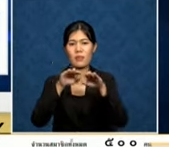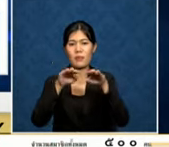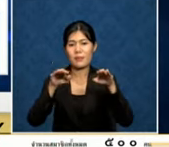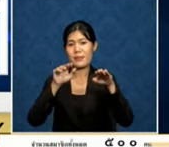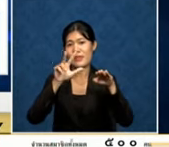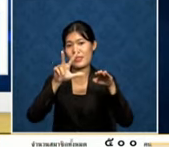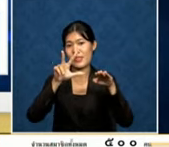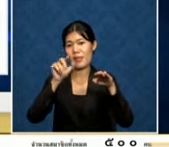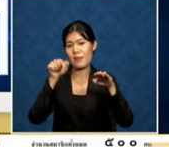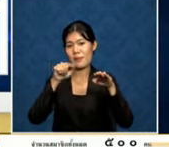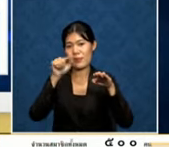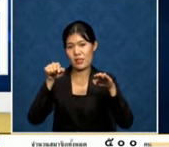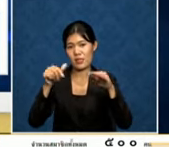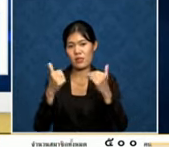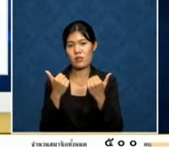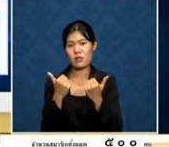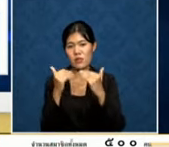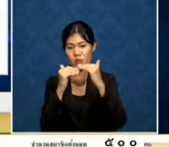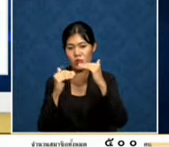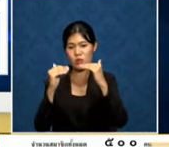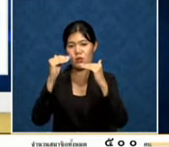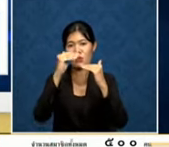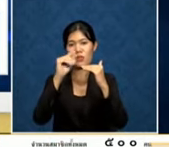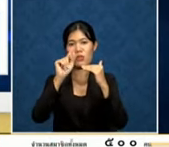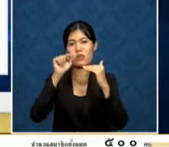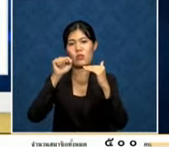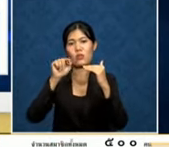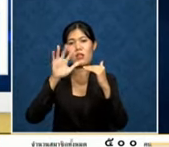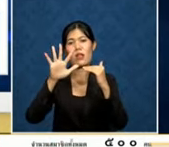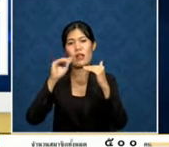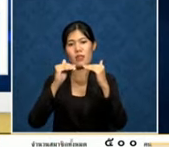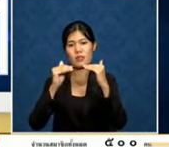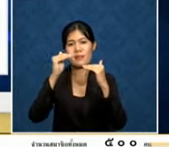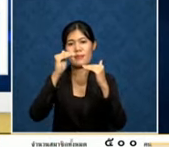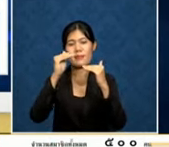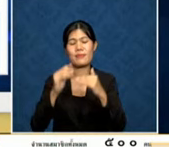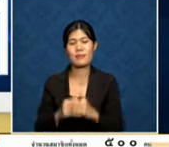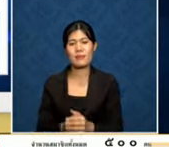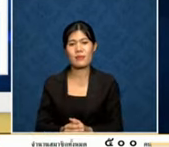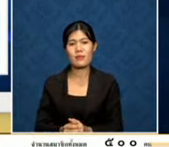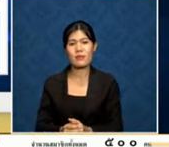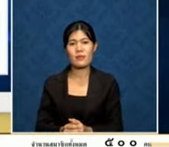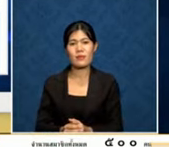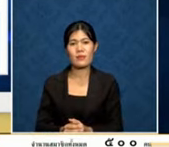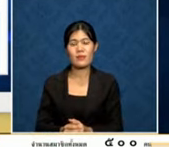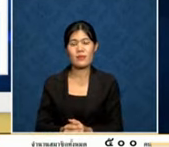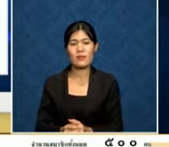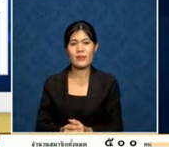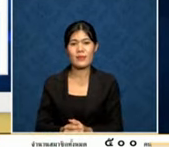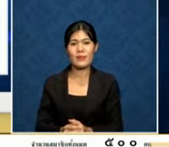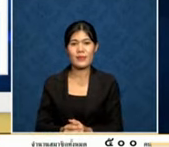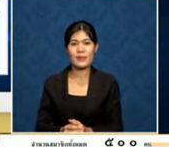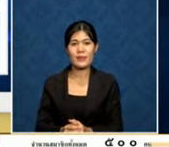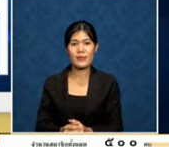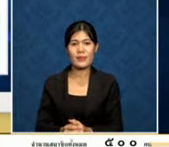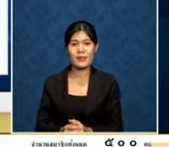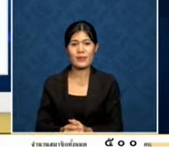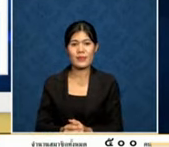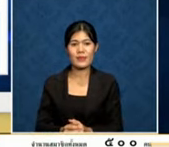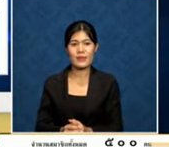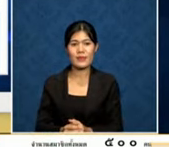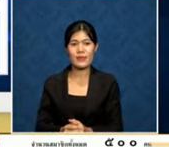ปัจจุบันเราสูงเกินมาถึง1.5%สิ่งที่สะท้อนก็คือว่า